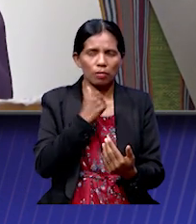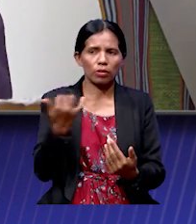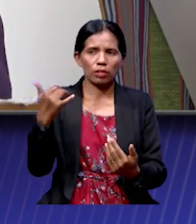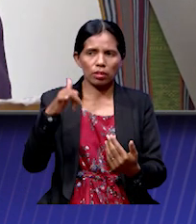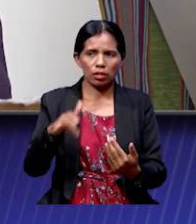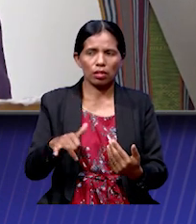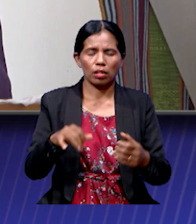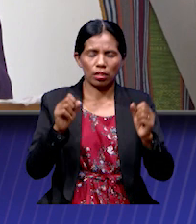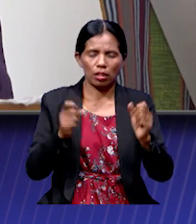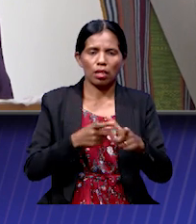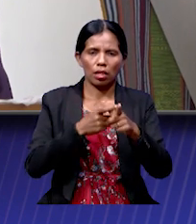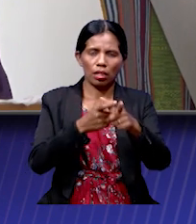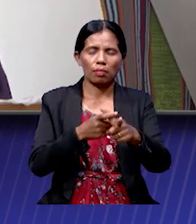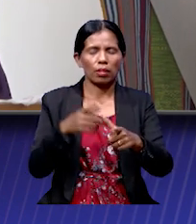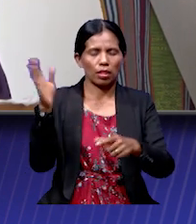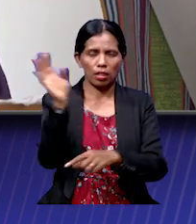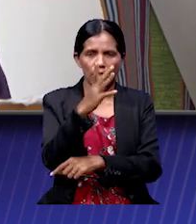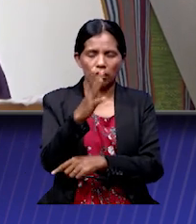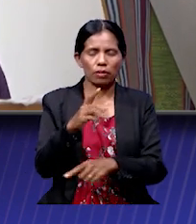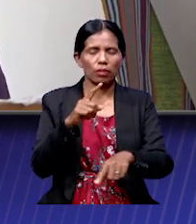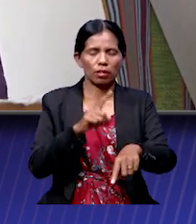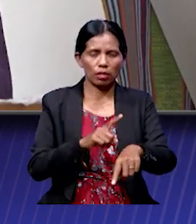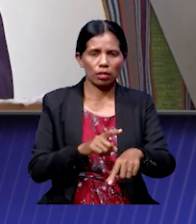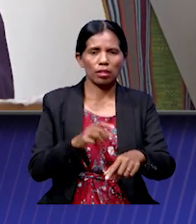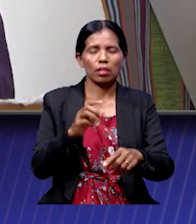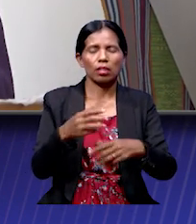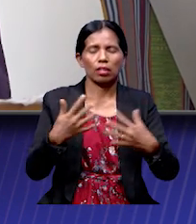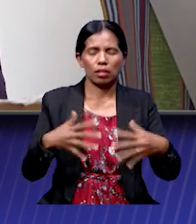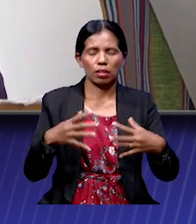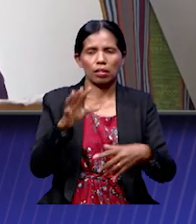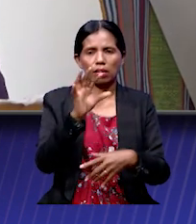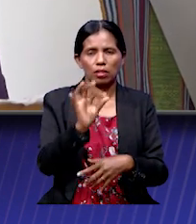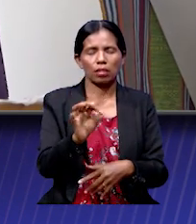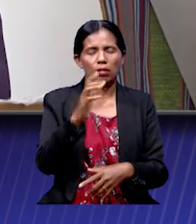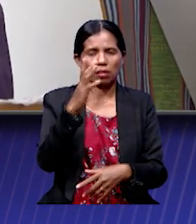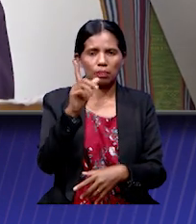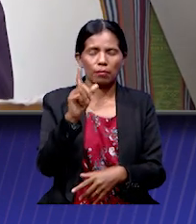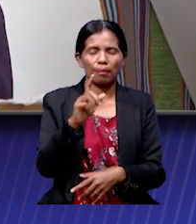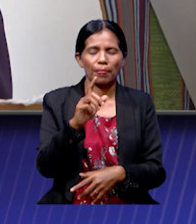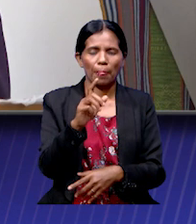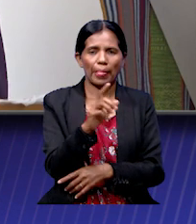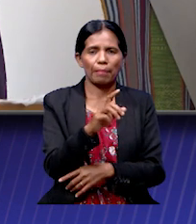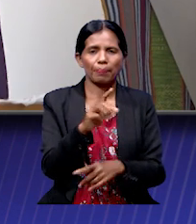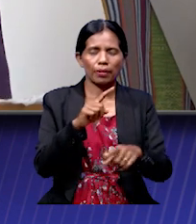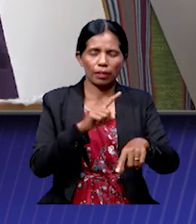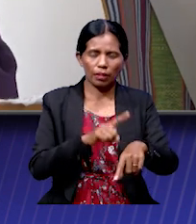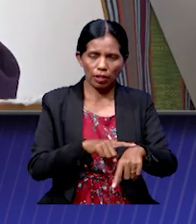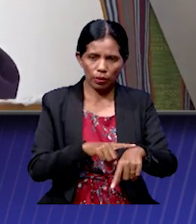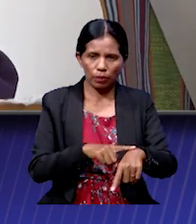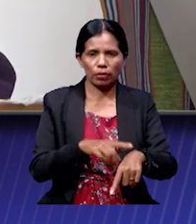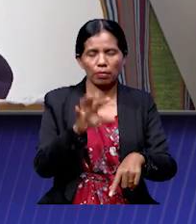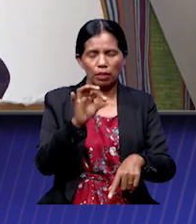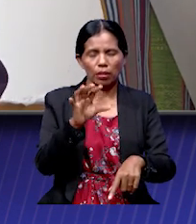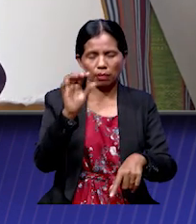ba elaran. Tô 99, halai tamba elaran. Mono tumo se forro,